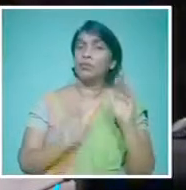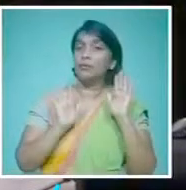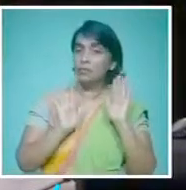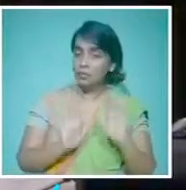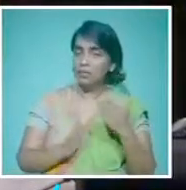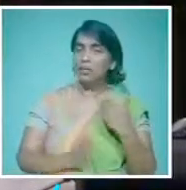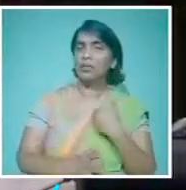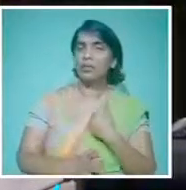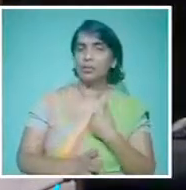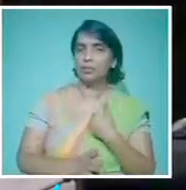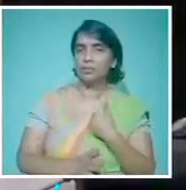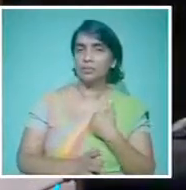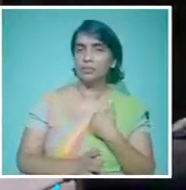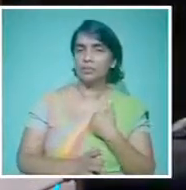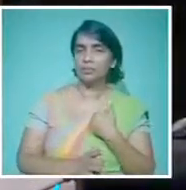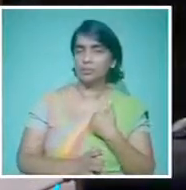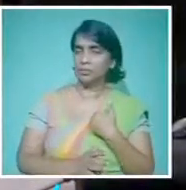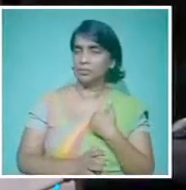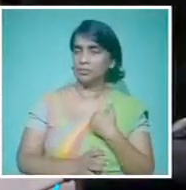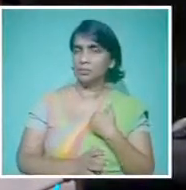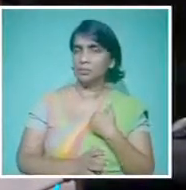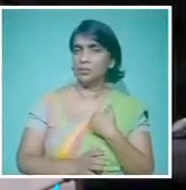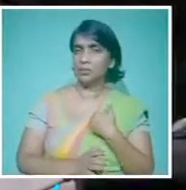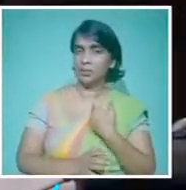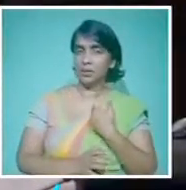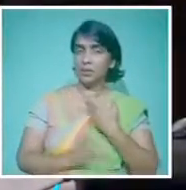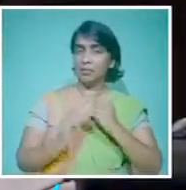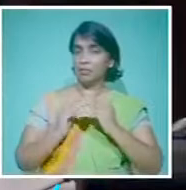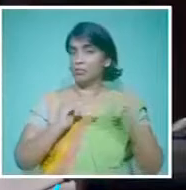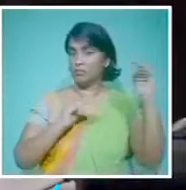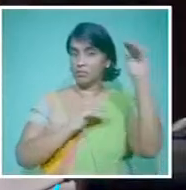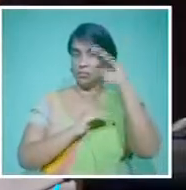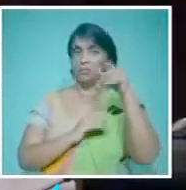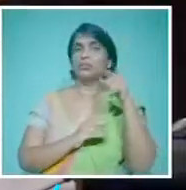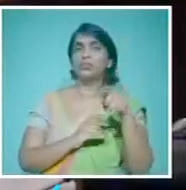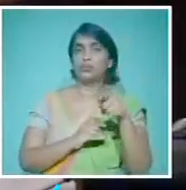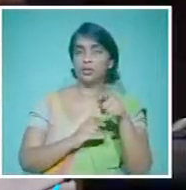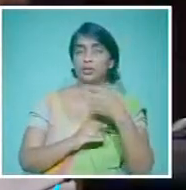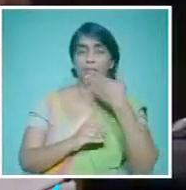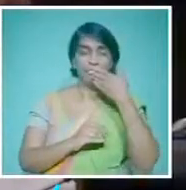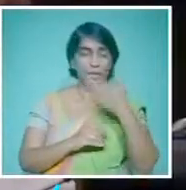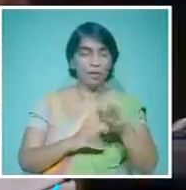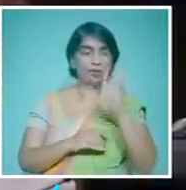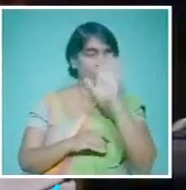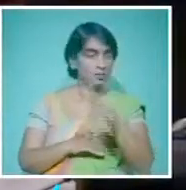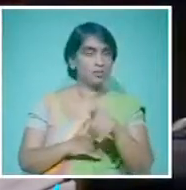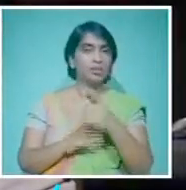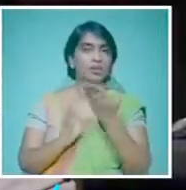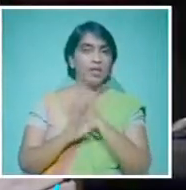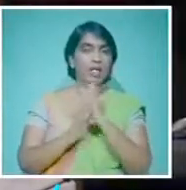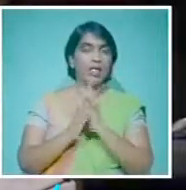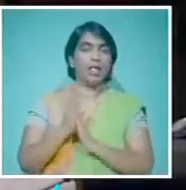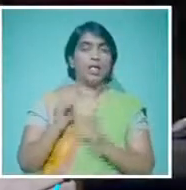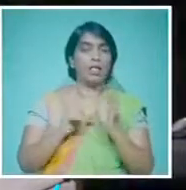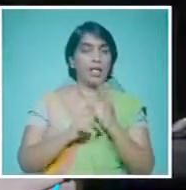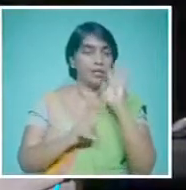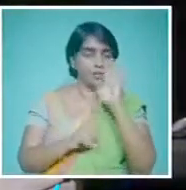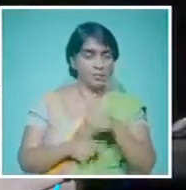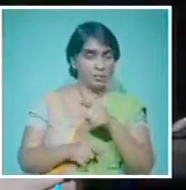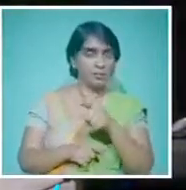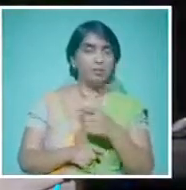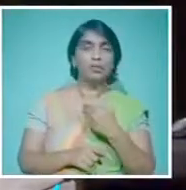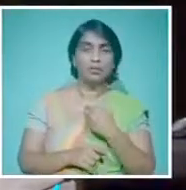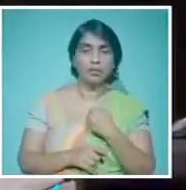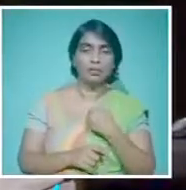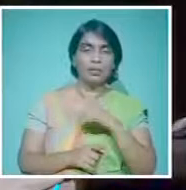mang, itu ma, mata bediye, jestatte. Pala purudda tina hitapu amati bare kadi eta etul